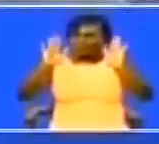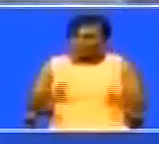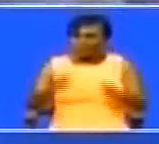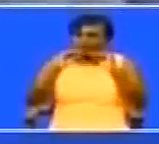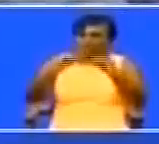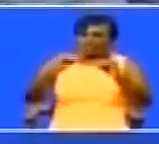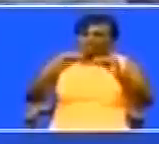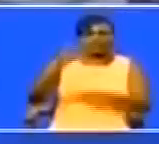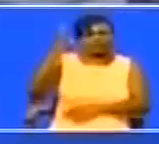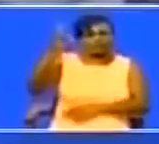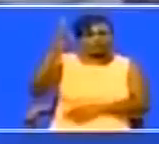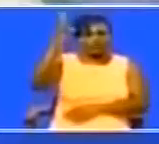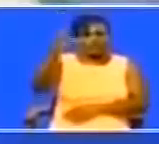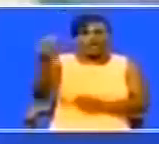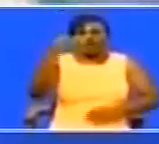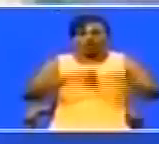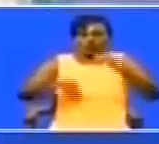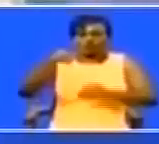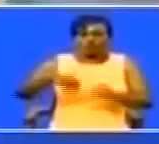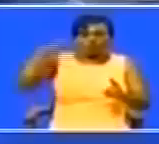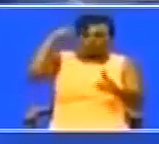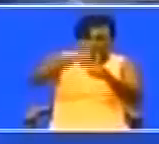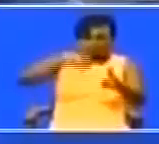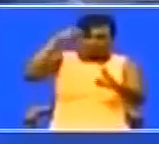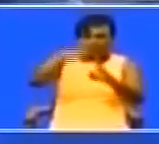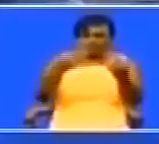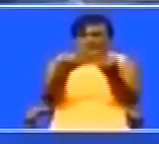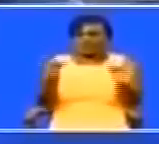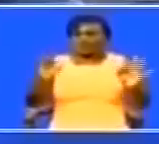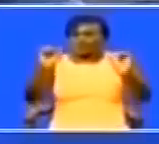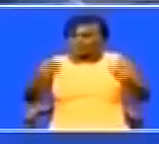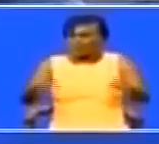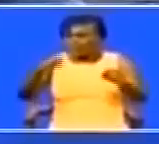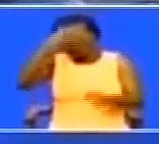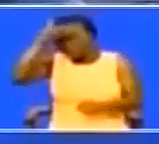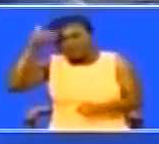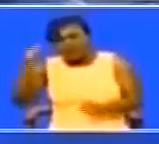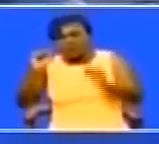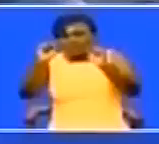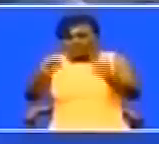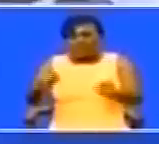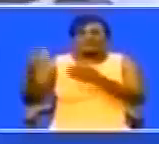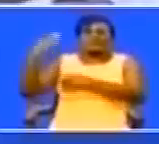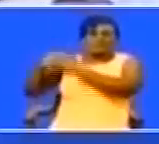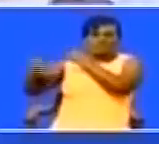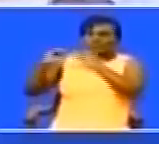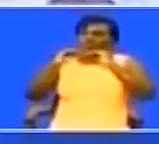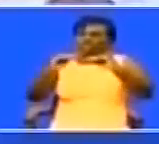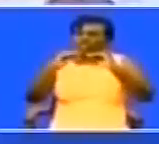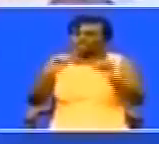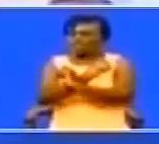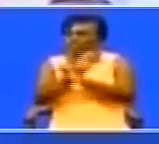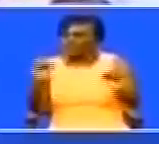kuelimisha vizazi vijavyo kuhusu mchango wa wapiganiaji wa uhuru ambao huenda wakasaulika iwapo historia hii haitafunzwa na